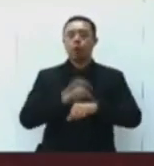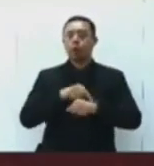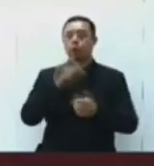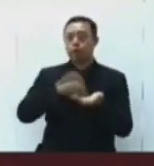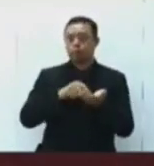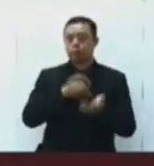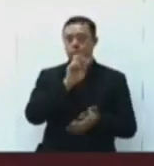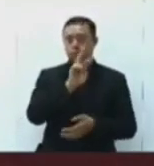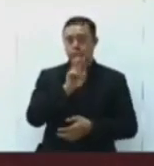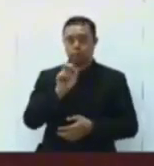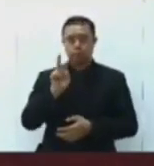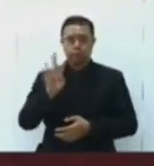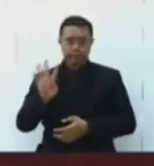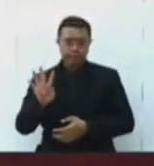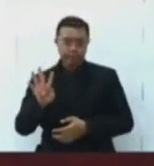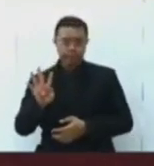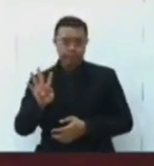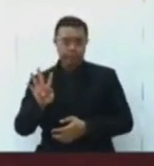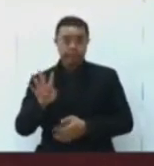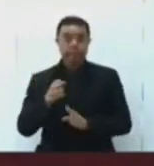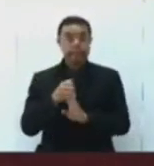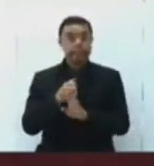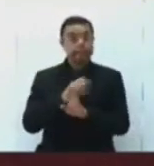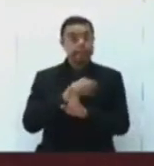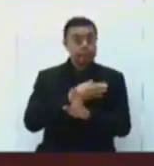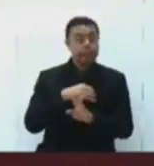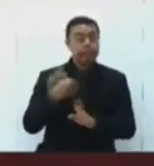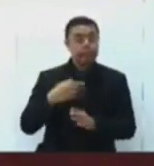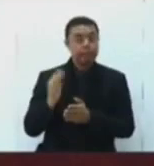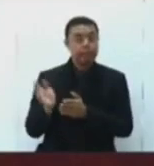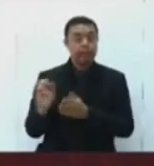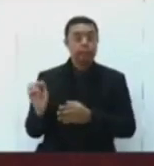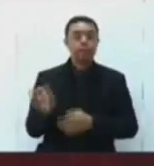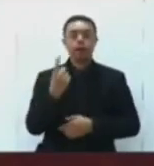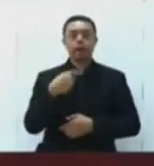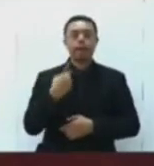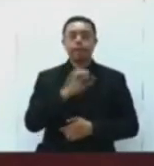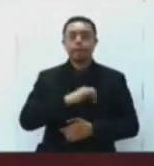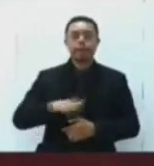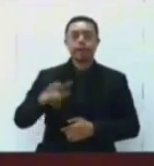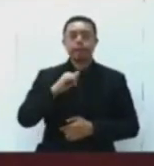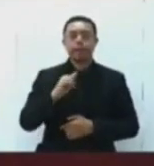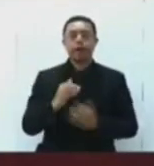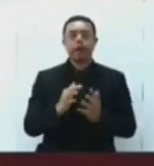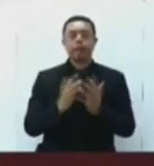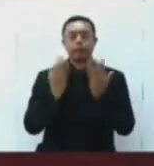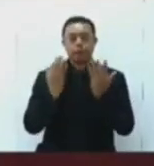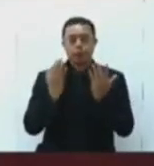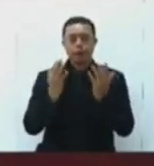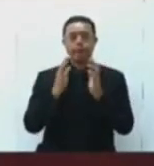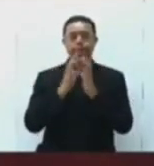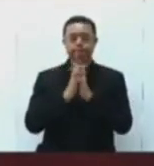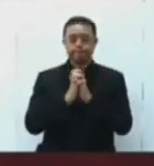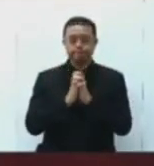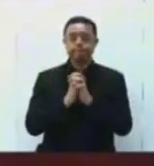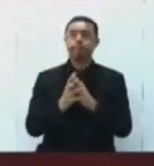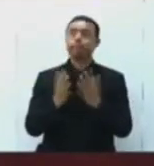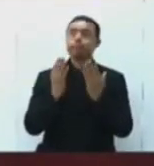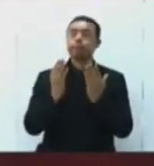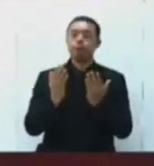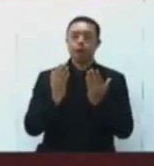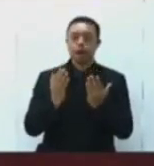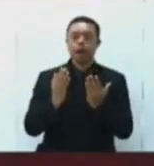tahun 2024 Sebelum kita lanjutkan Mari kita bersama-sama berdoa